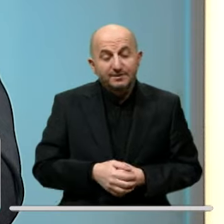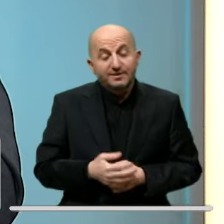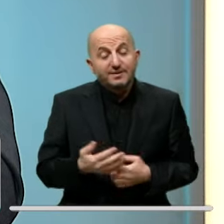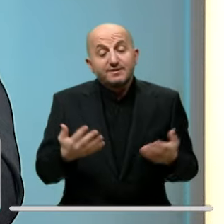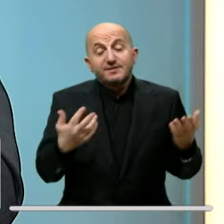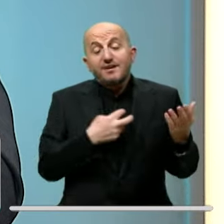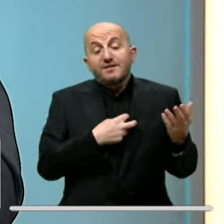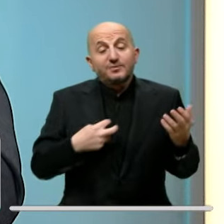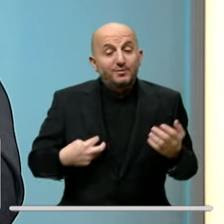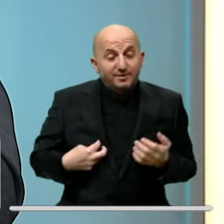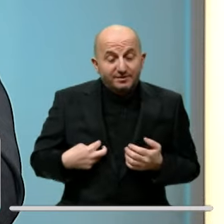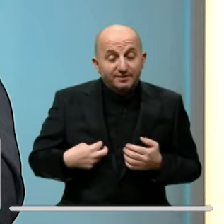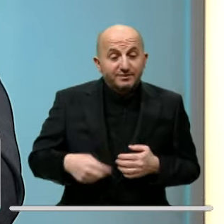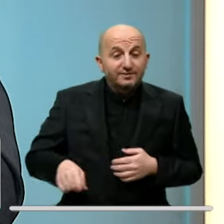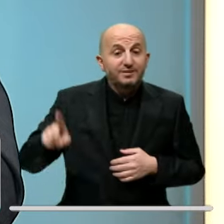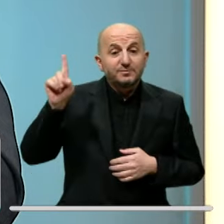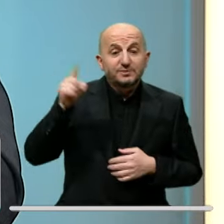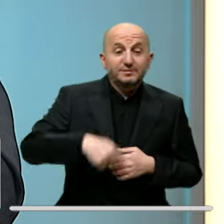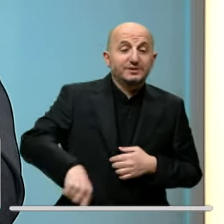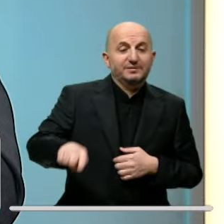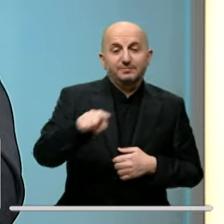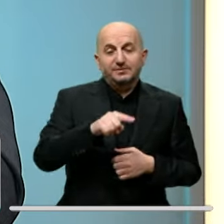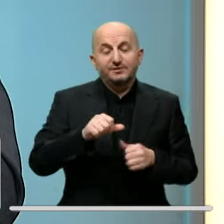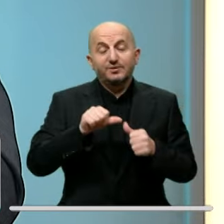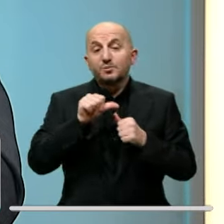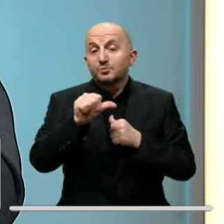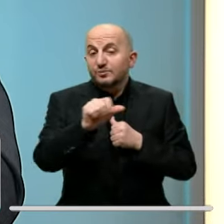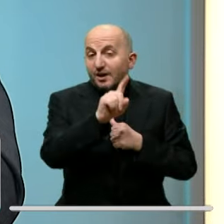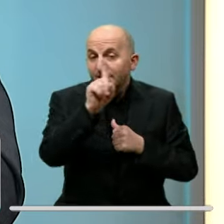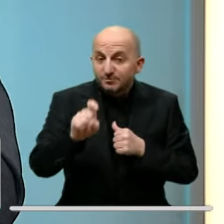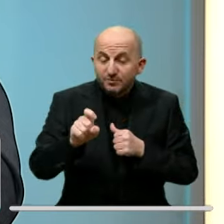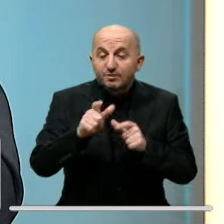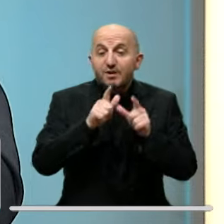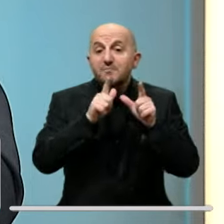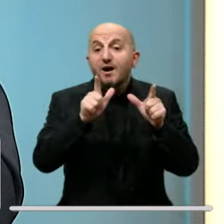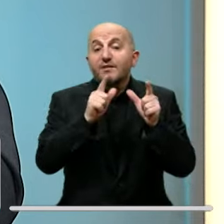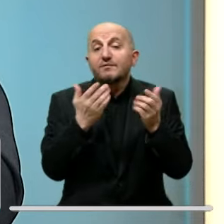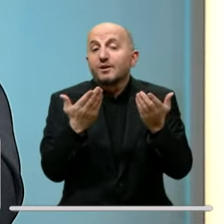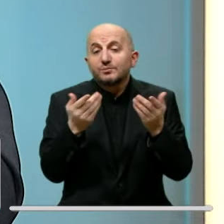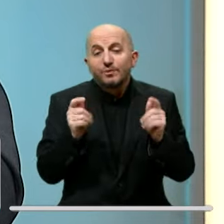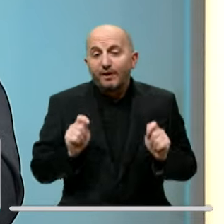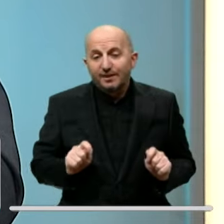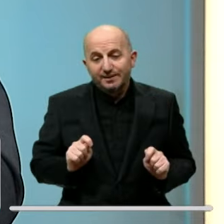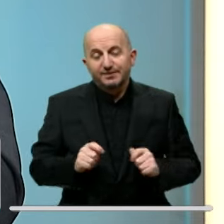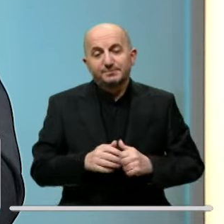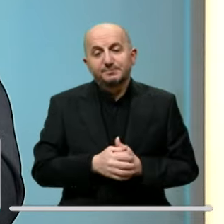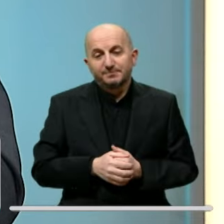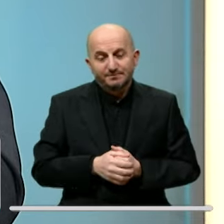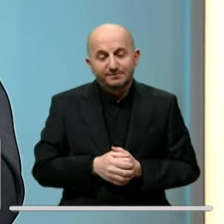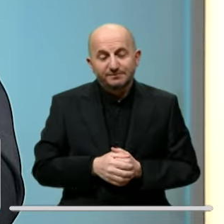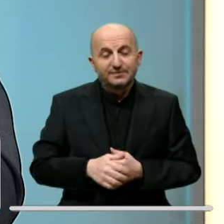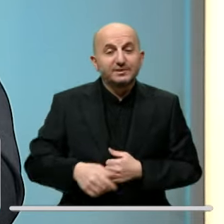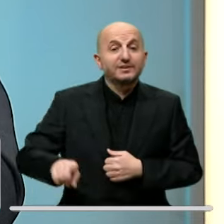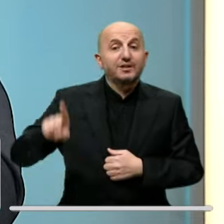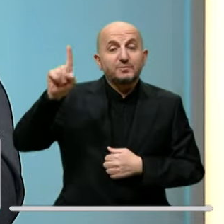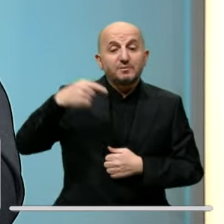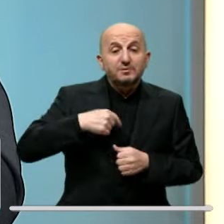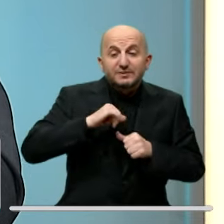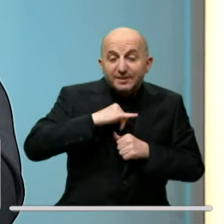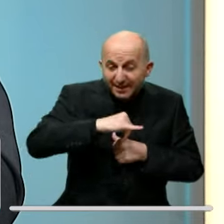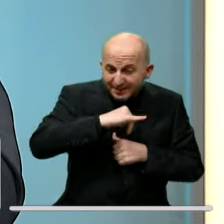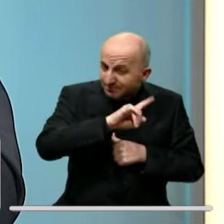Resulallah, Rabbimiz bize uzak mı? Ona bağırarak dua edelim. Rabbimiz bize yakın mı?